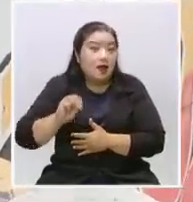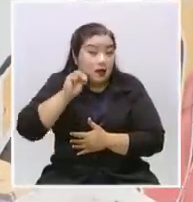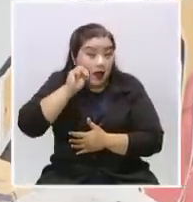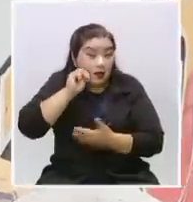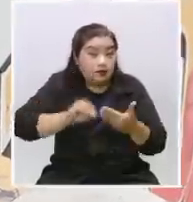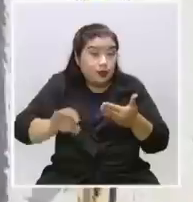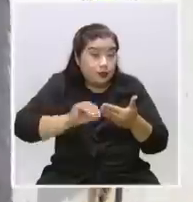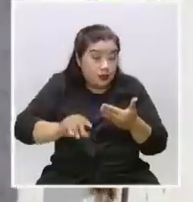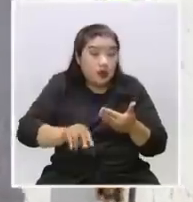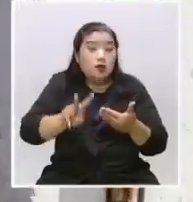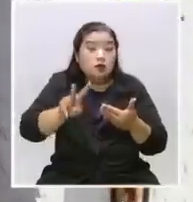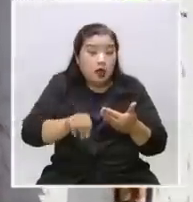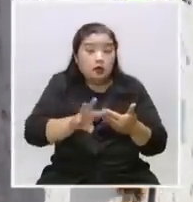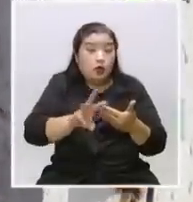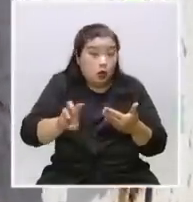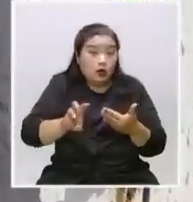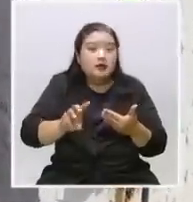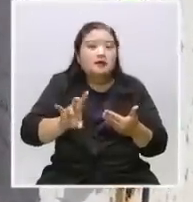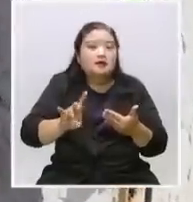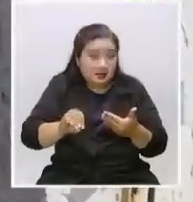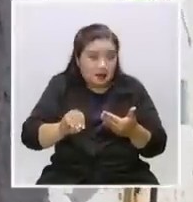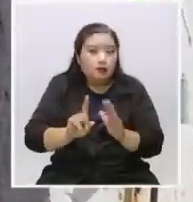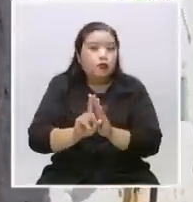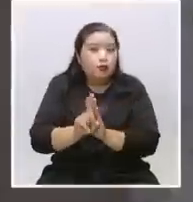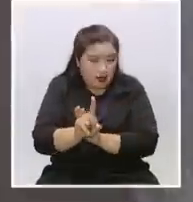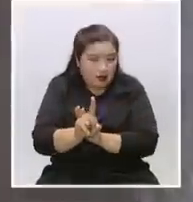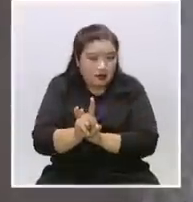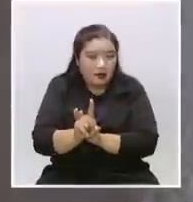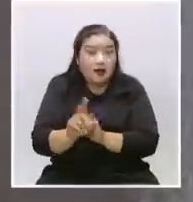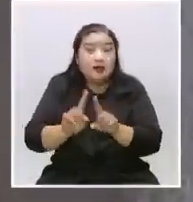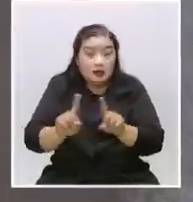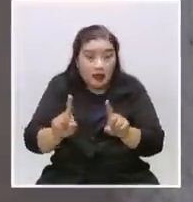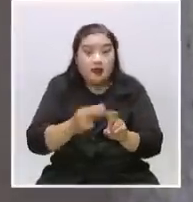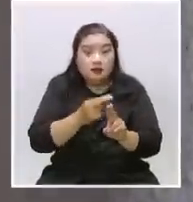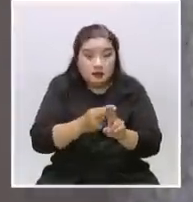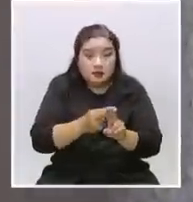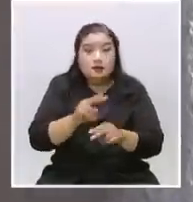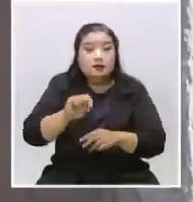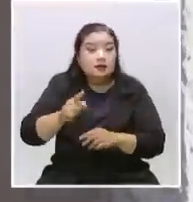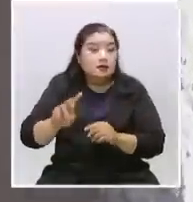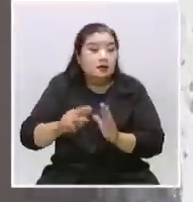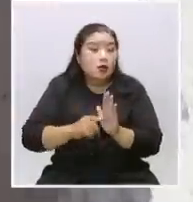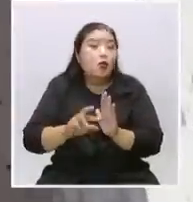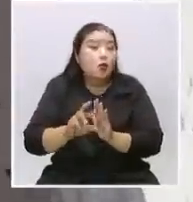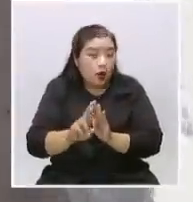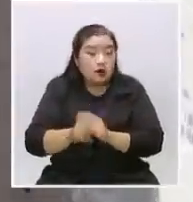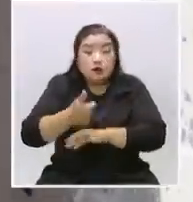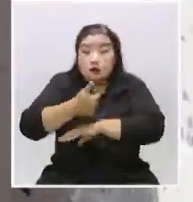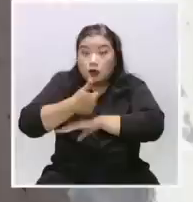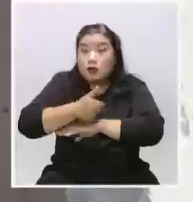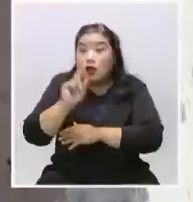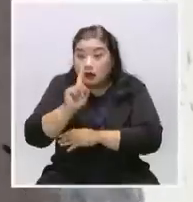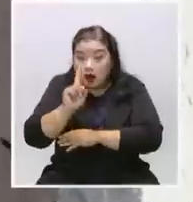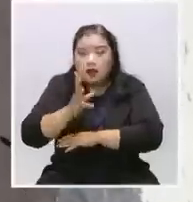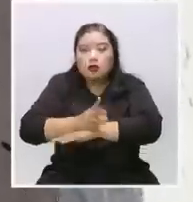น 2,670 ลูกบาศก์เมตรต่อวินาทีด้านนายนิวัฒน์รุ่งสาครผู้ว่าราชการจังหวัดพระน